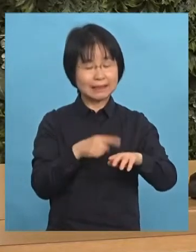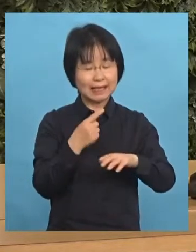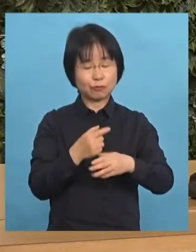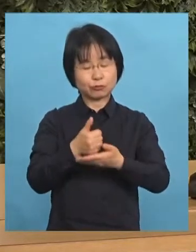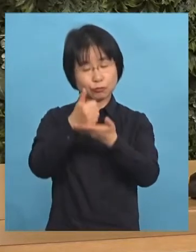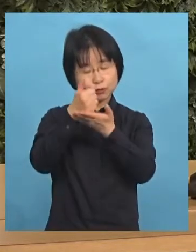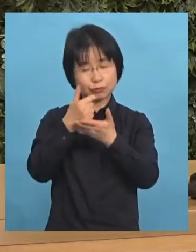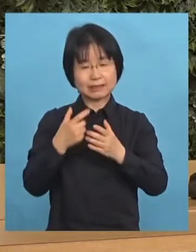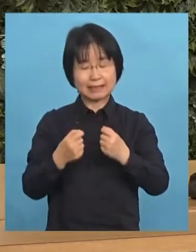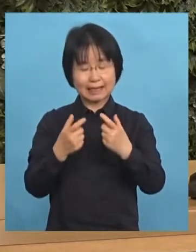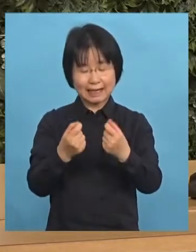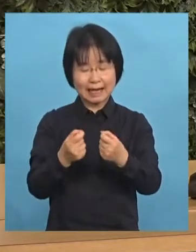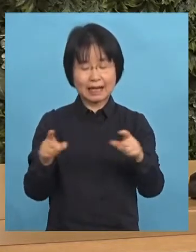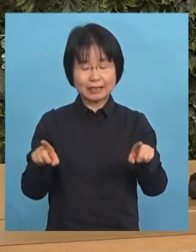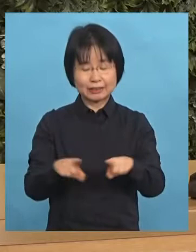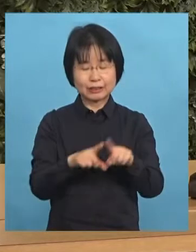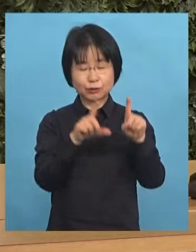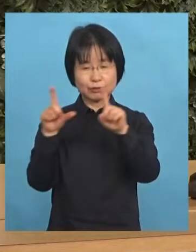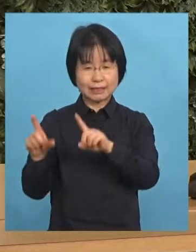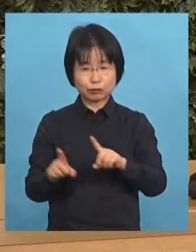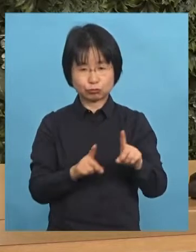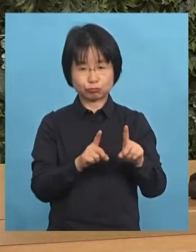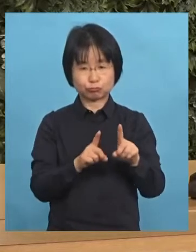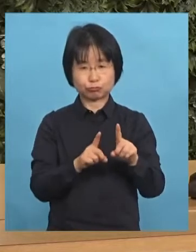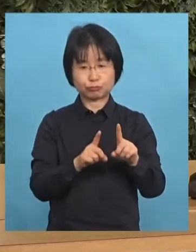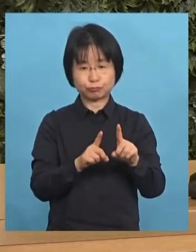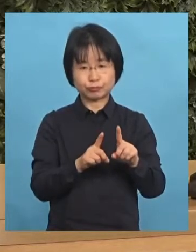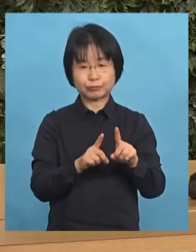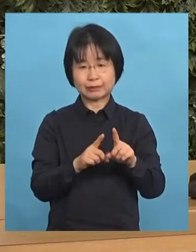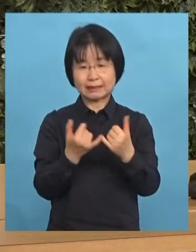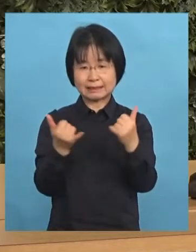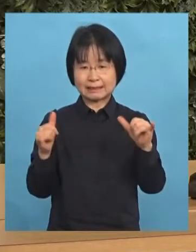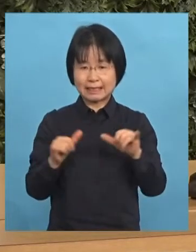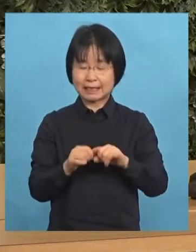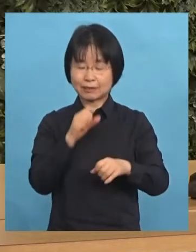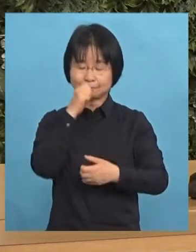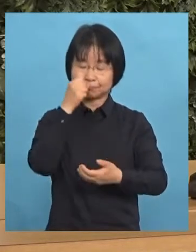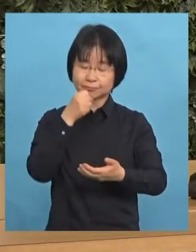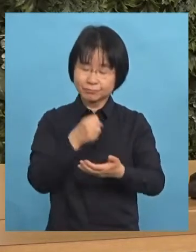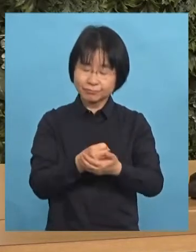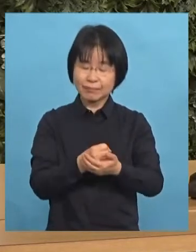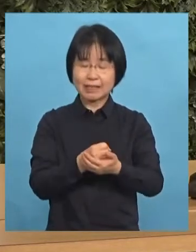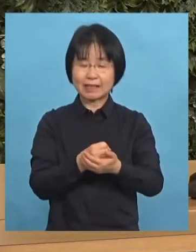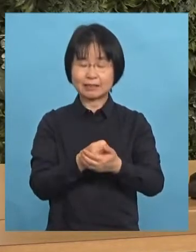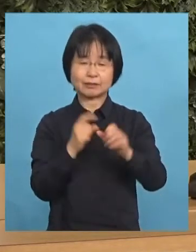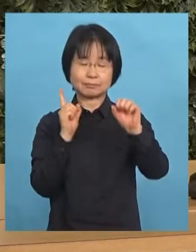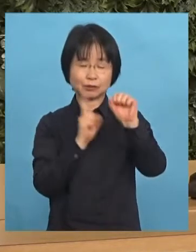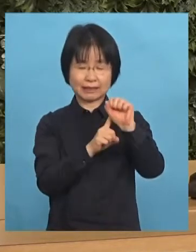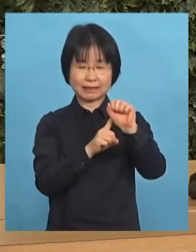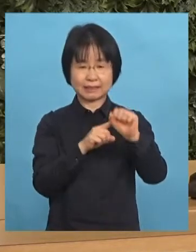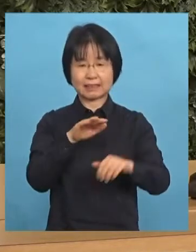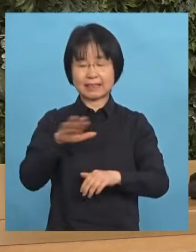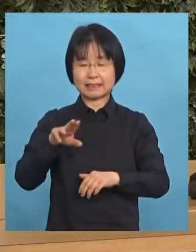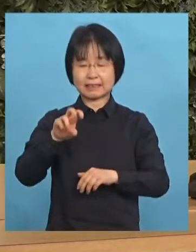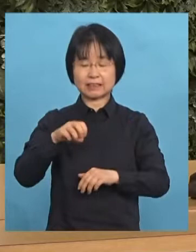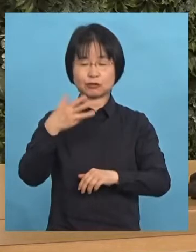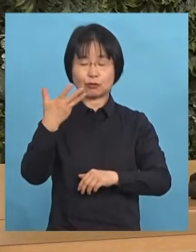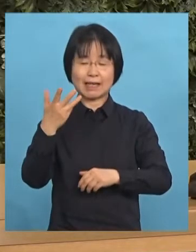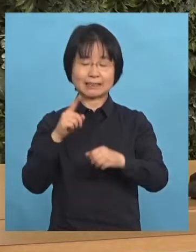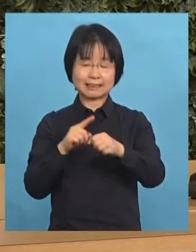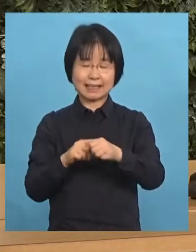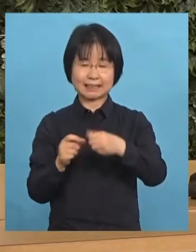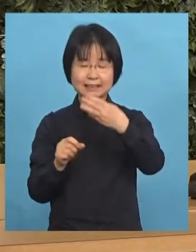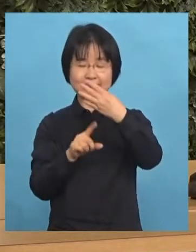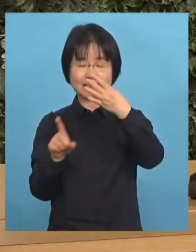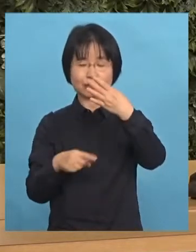ながら共生する社会の実現につなげることを目的とし、平成28年4月1日に施